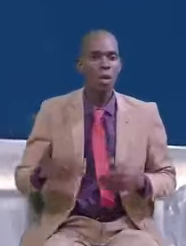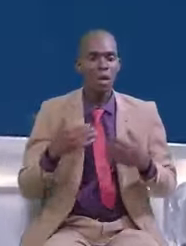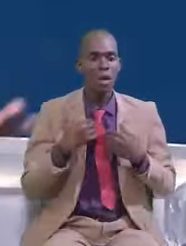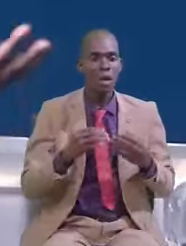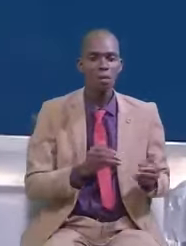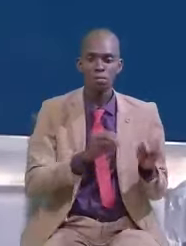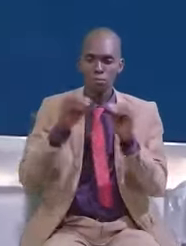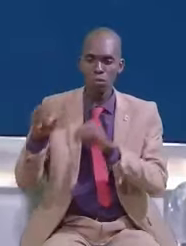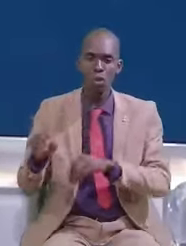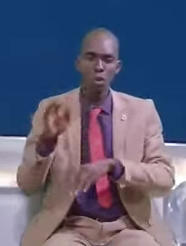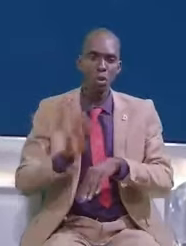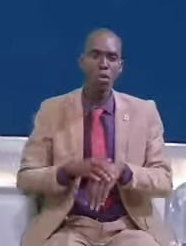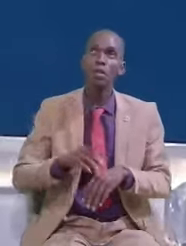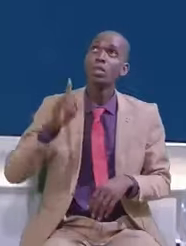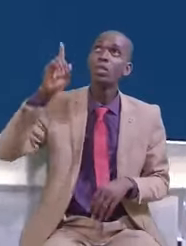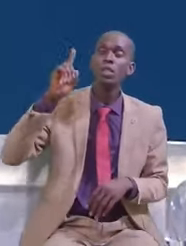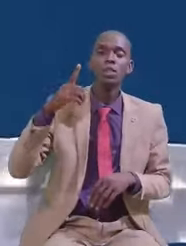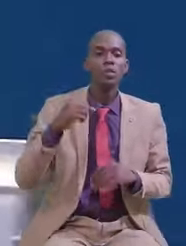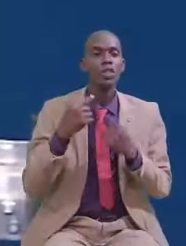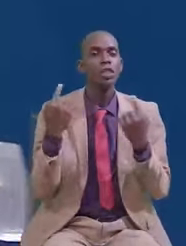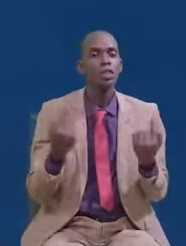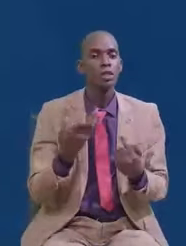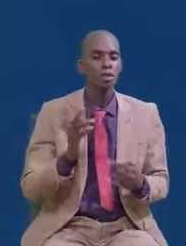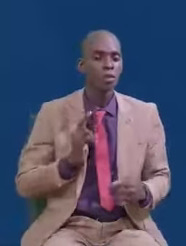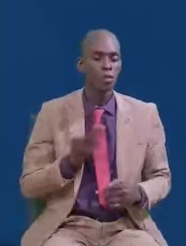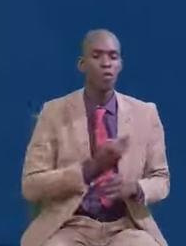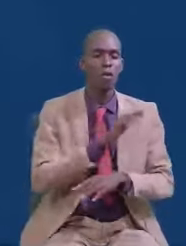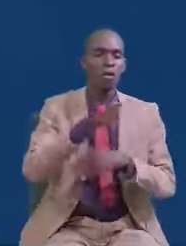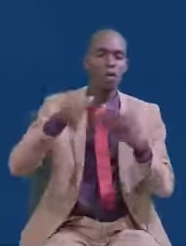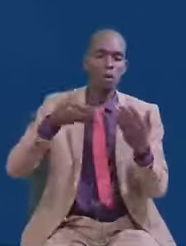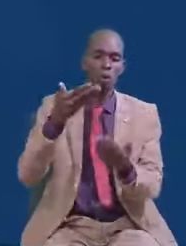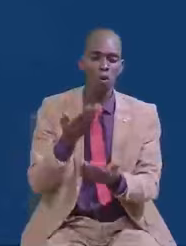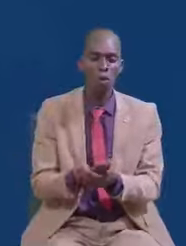Et le Seigneur a mis sur lui l'iniquité de nous tous.